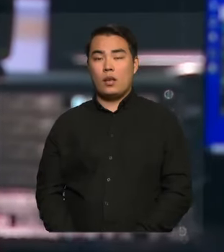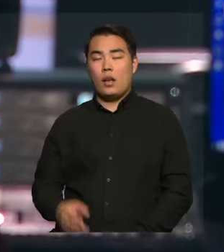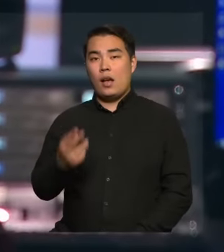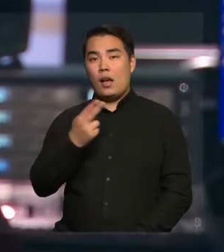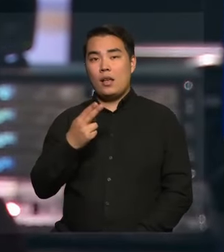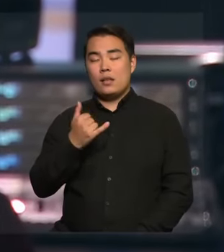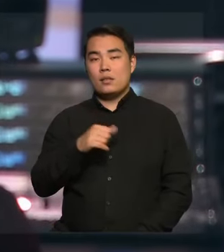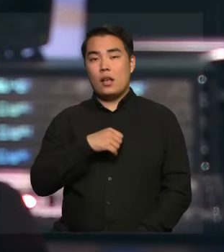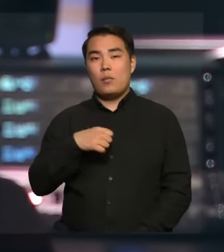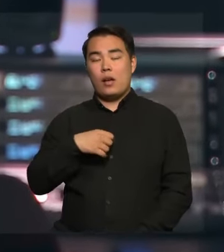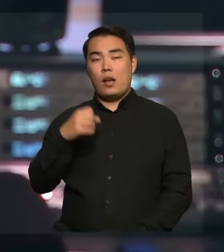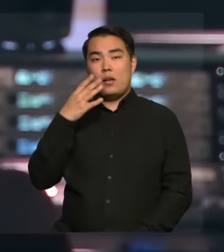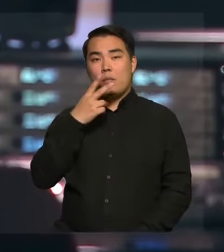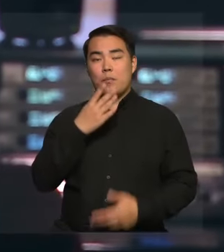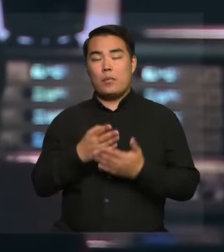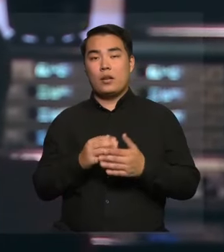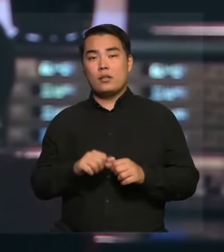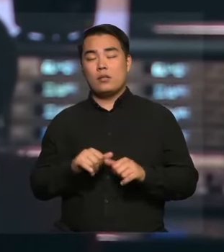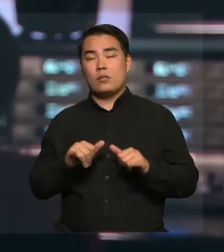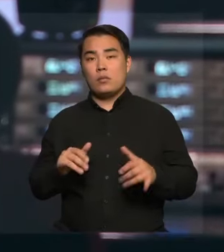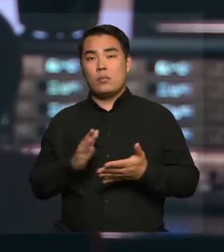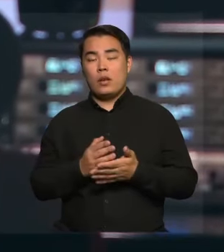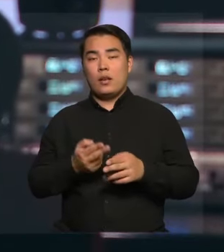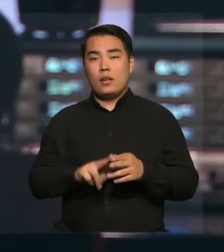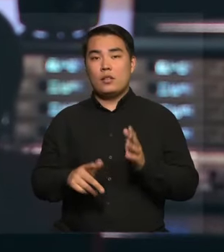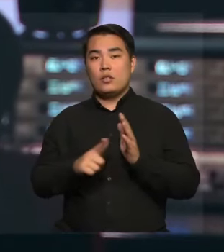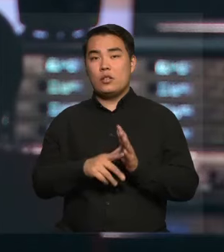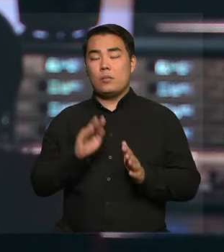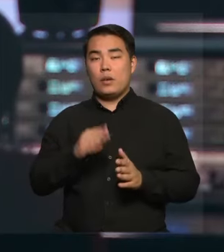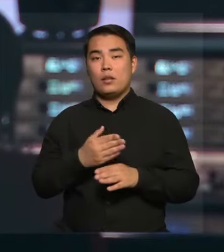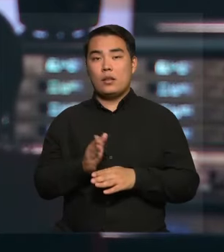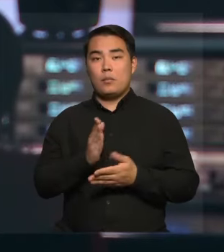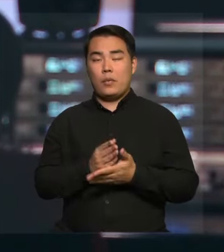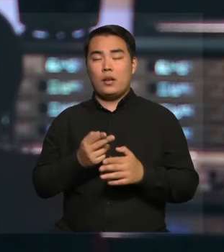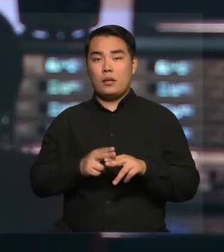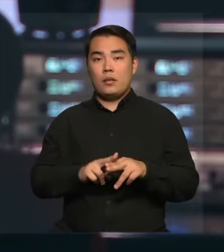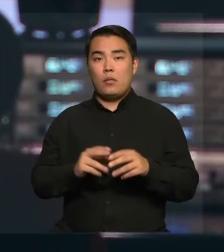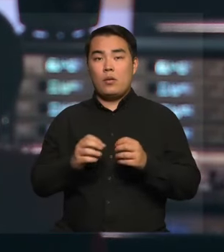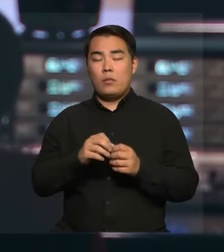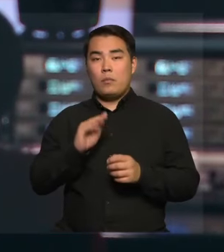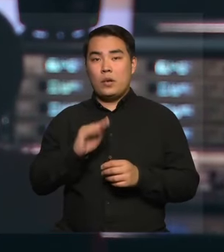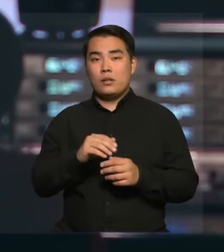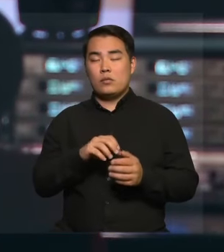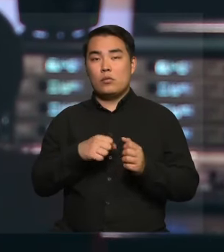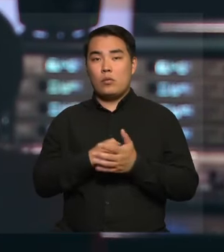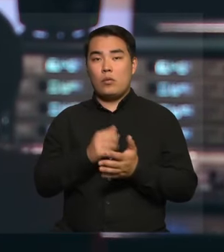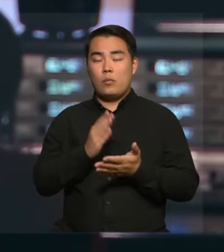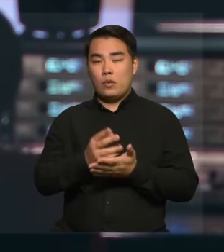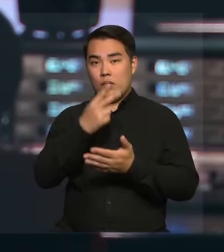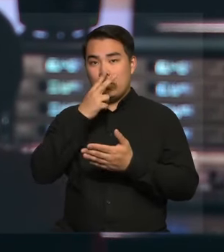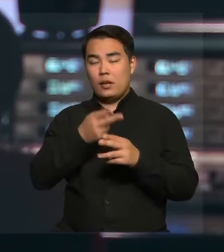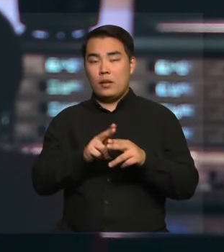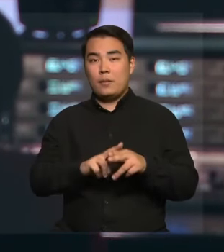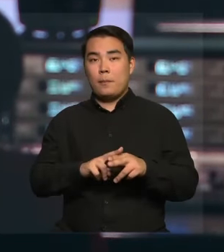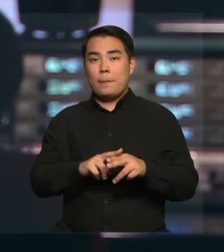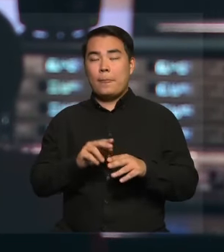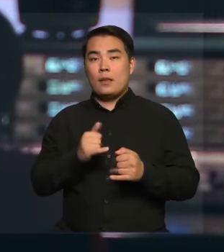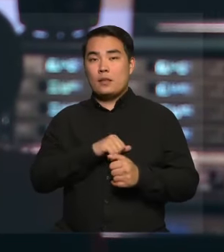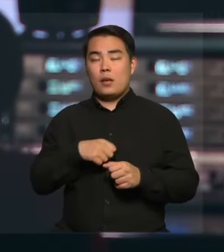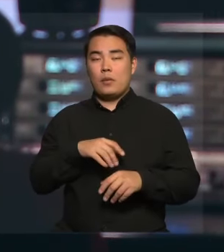Астанада ақылы автотұрақтар көбеймек. Қазір олардың саны 7 мыңнан асады. Соны 10 мыңға жеткізу көзделген. Ал бұл